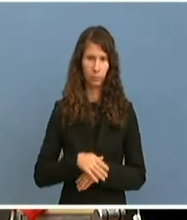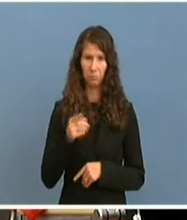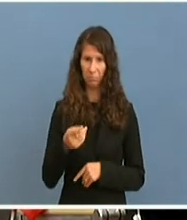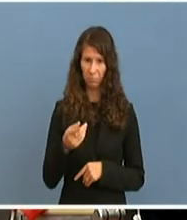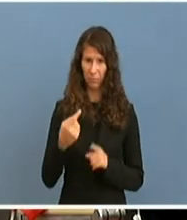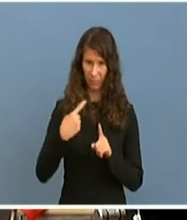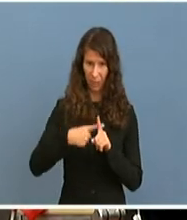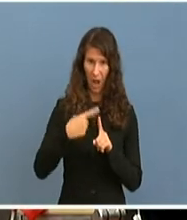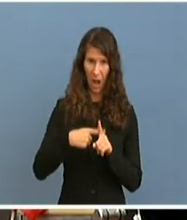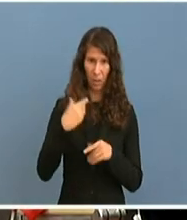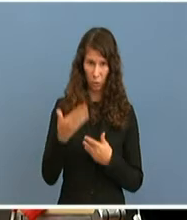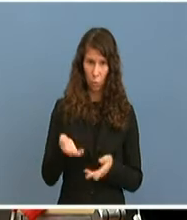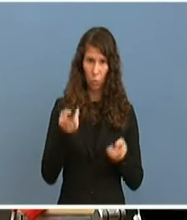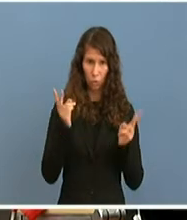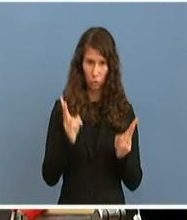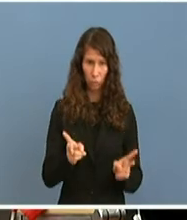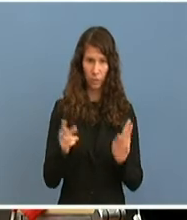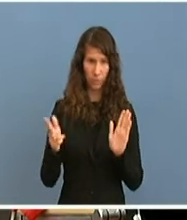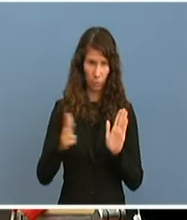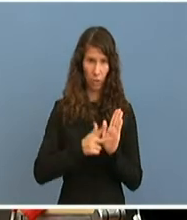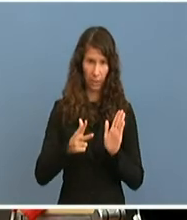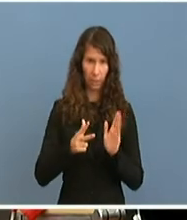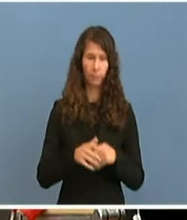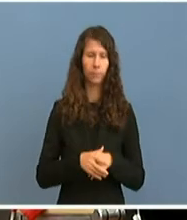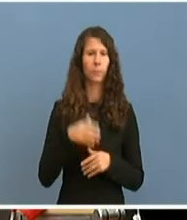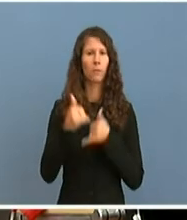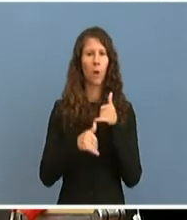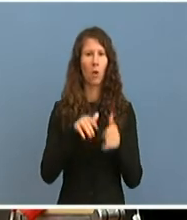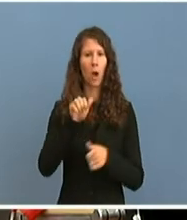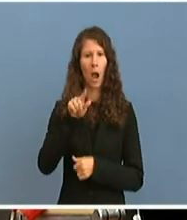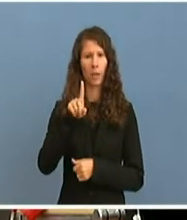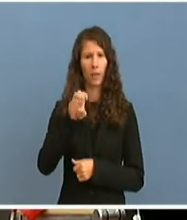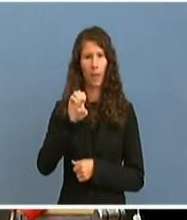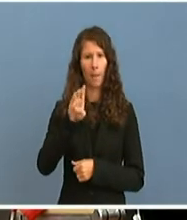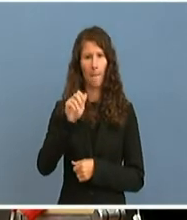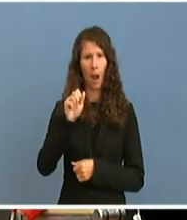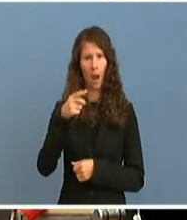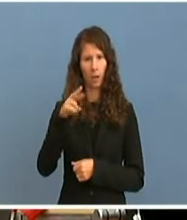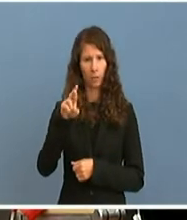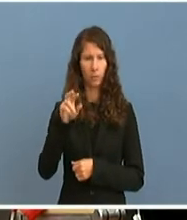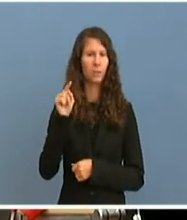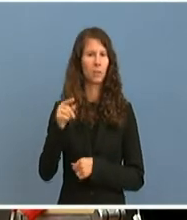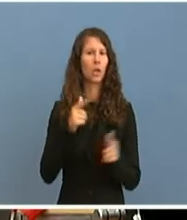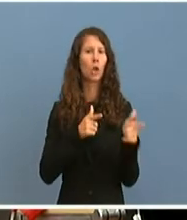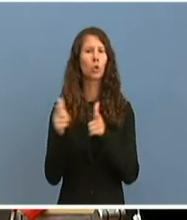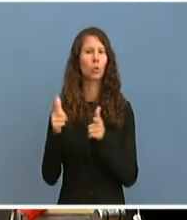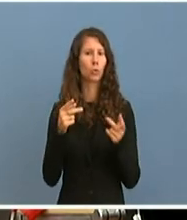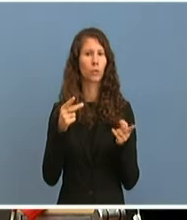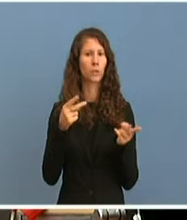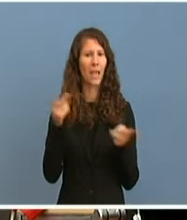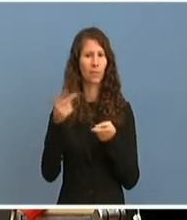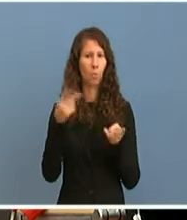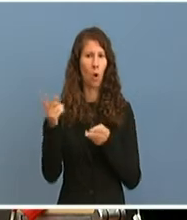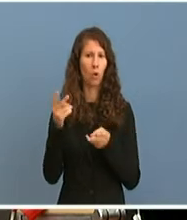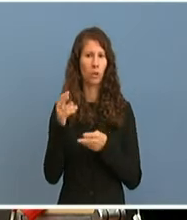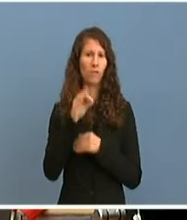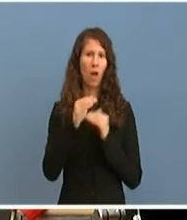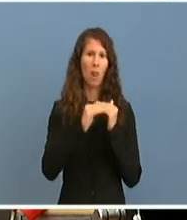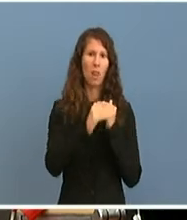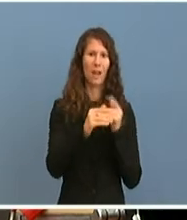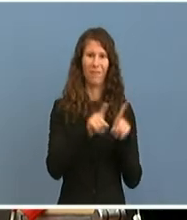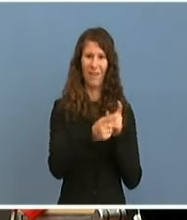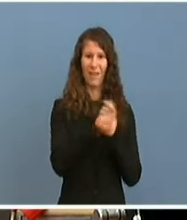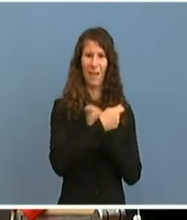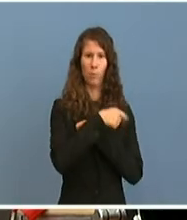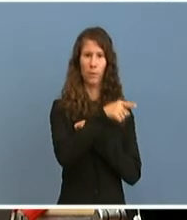Zahl bestätigen? Und Frau Adebar, wie vereinbar sind diese Rüstungsexporte in Ländern wie Ägypten, die ja massiv